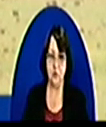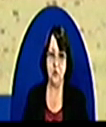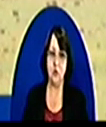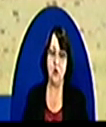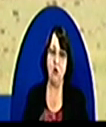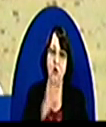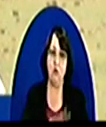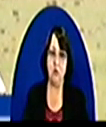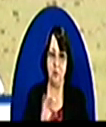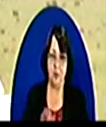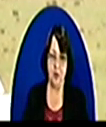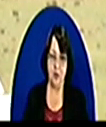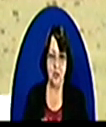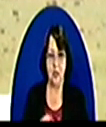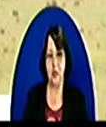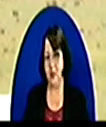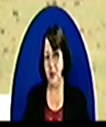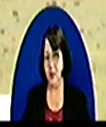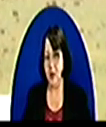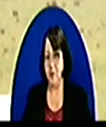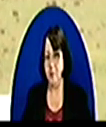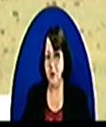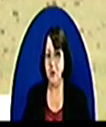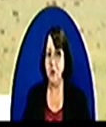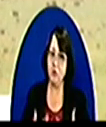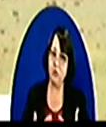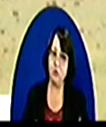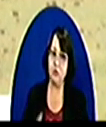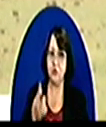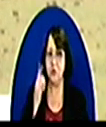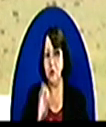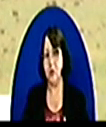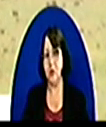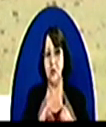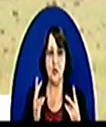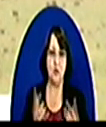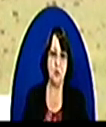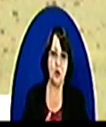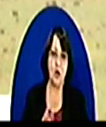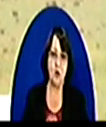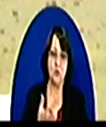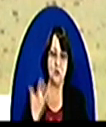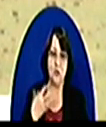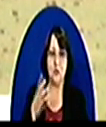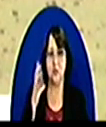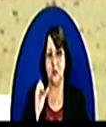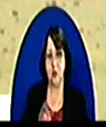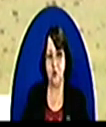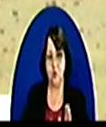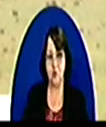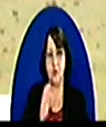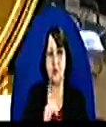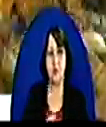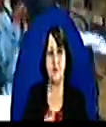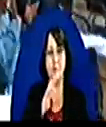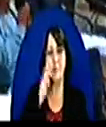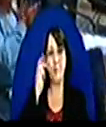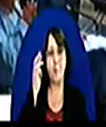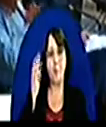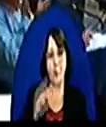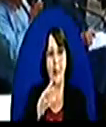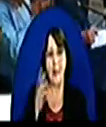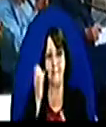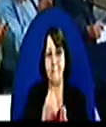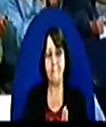орлого багтаа хэсэгт бас чиглүүлэх зорилгоор нийгмийн хариуцлагын одоо сан одоо байгуулж одоо ажиллана гэсэн мөрөлдөлтөд орулж байна.